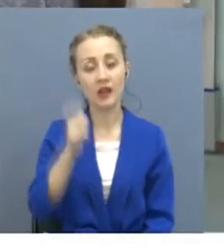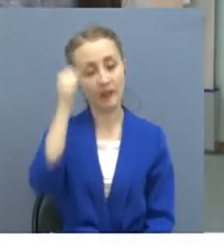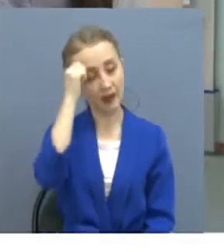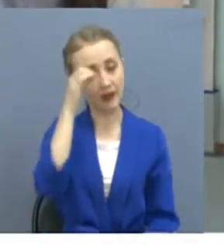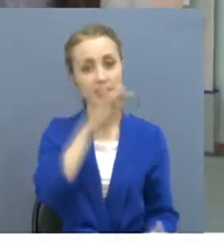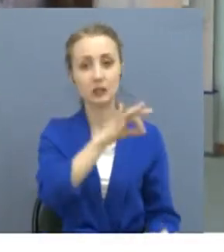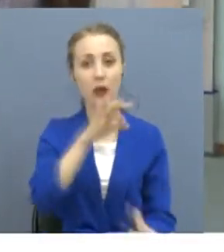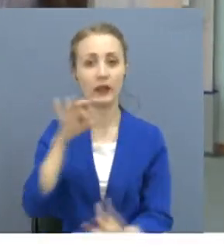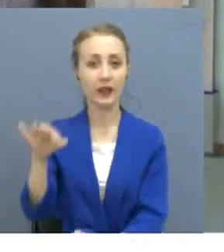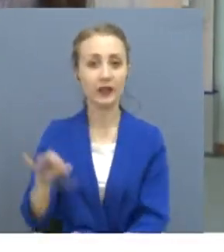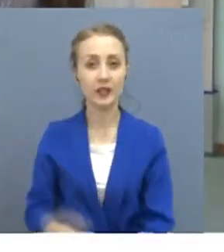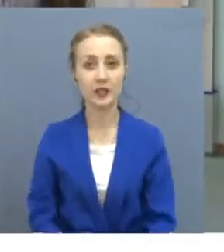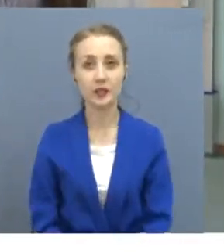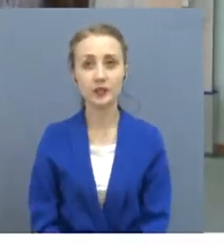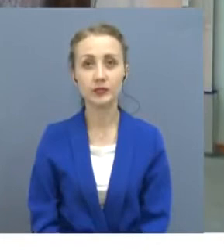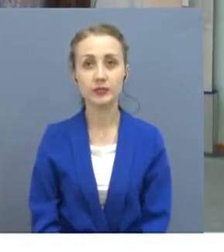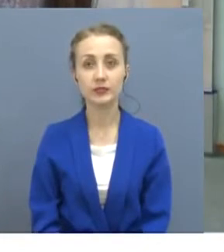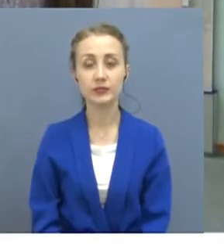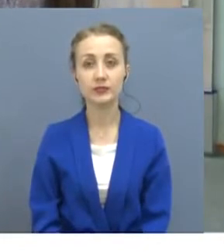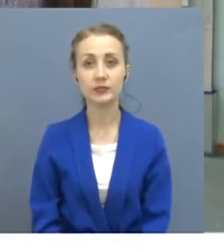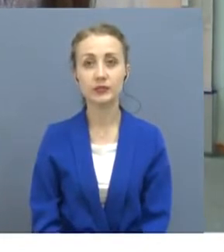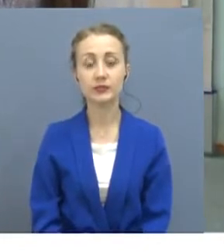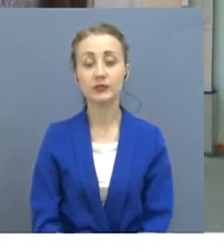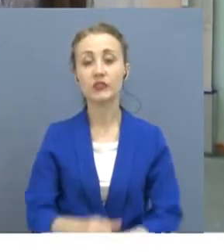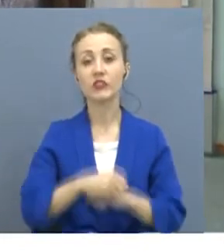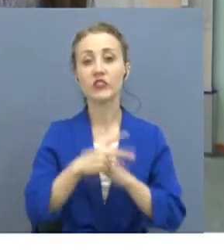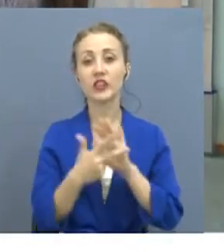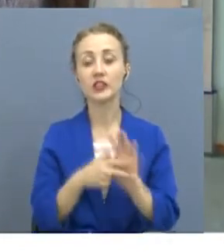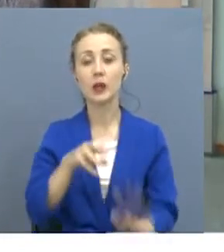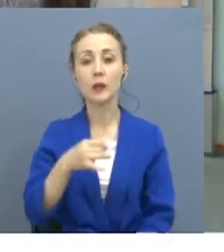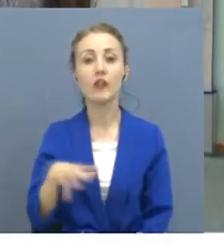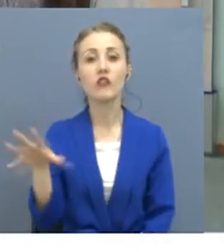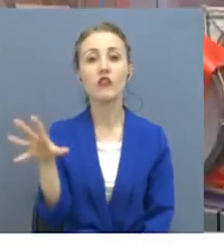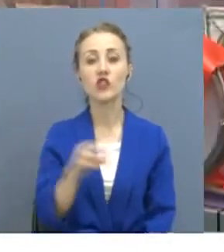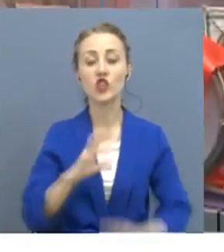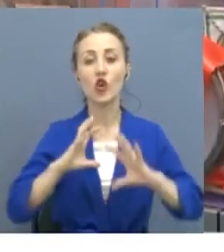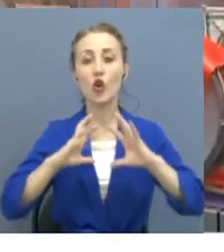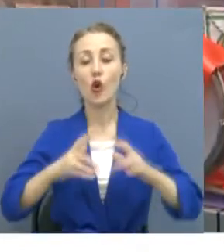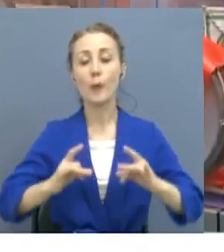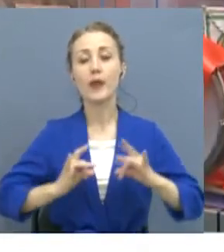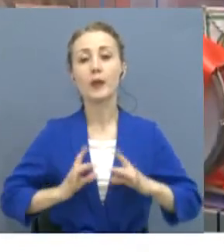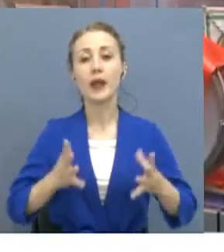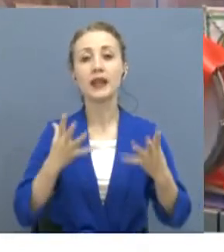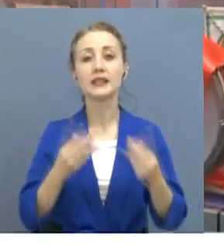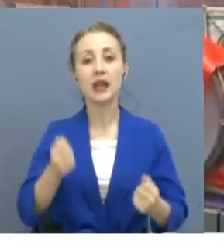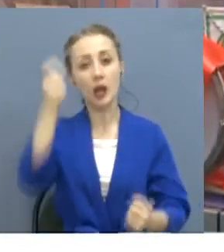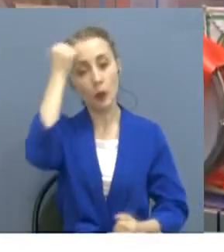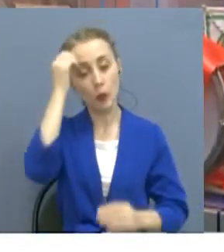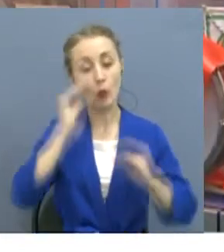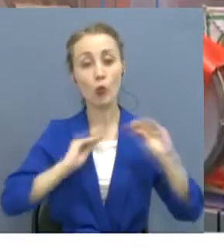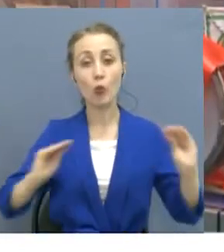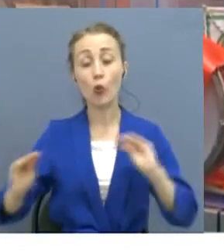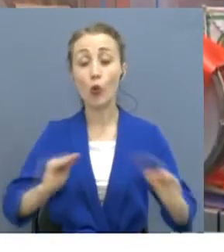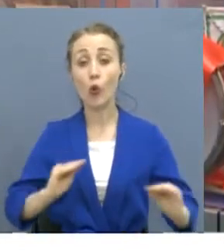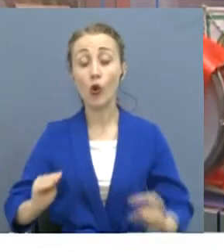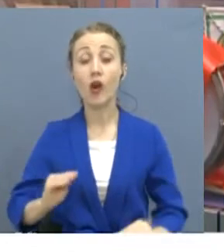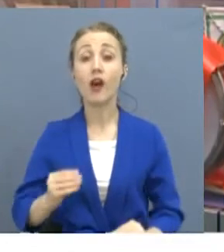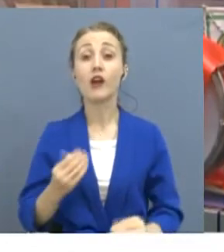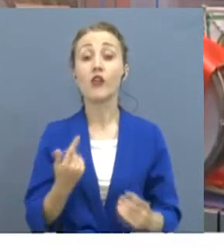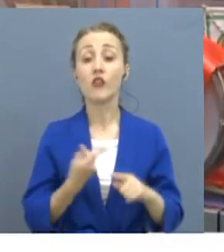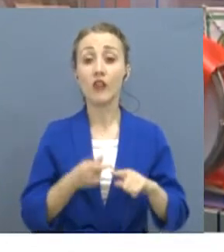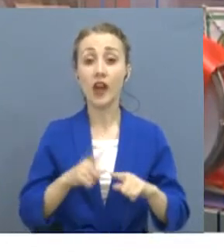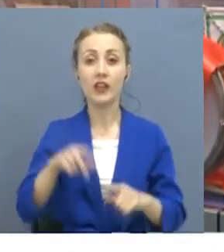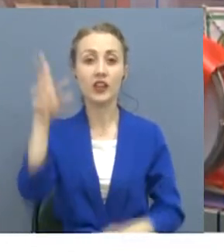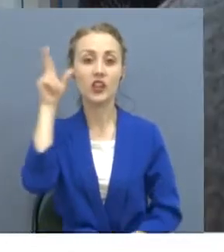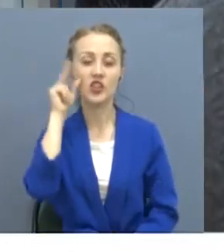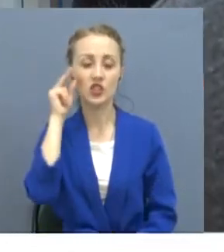қатар облыстық әдебиет және өнер музейі ойшыл ақын Абай Құнанбайұлының 175 жылдығына арналған бірқатар әдеби сазды кештер